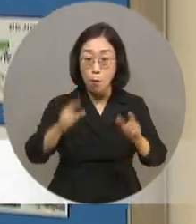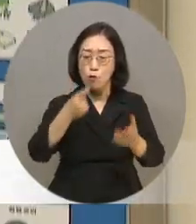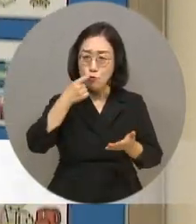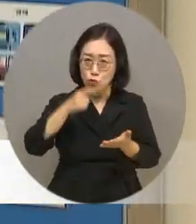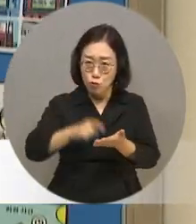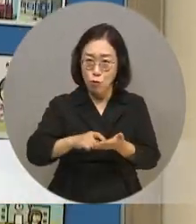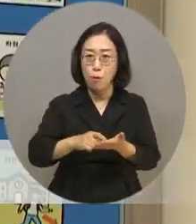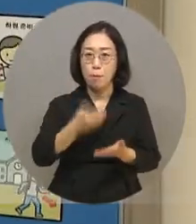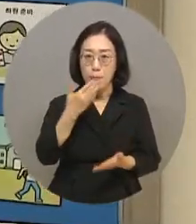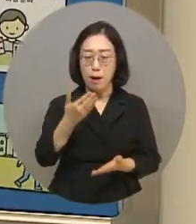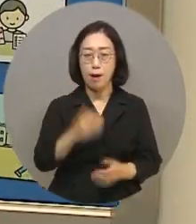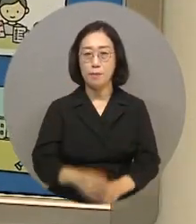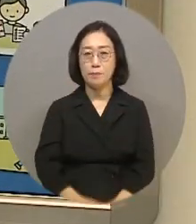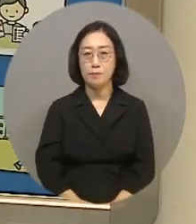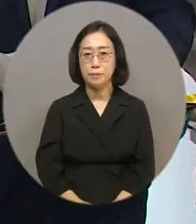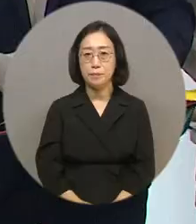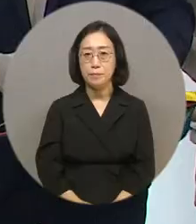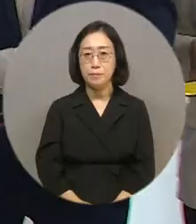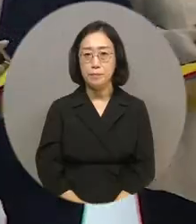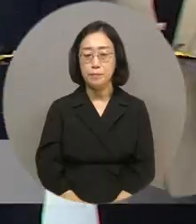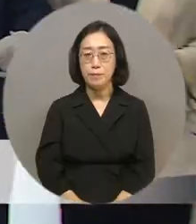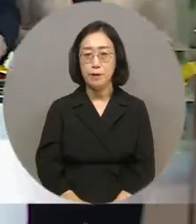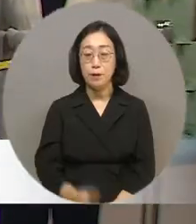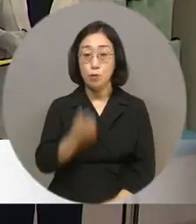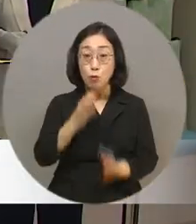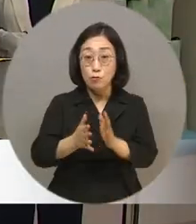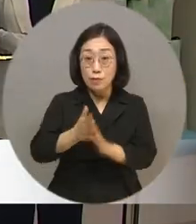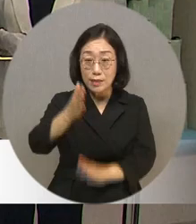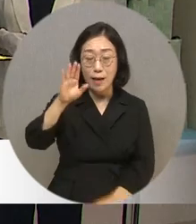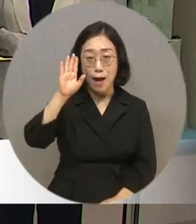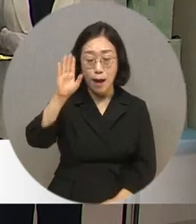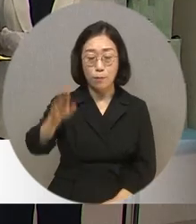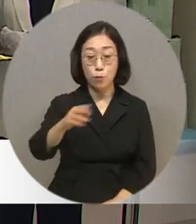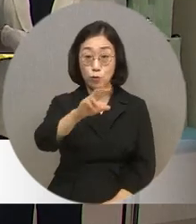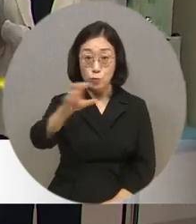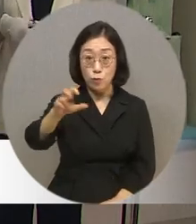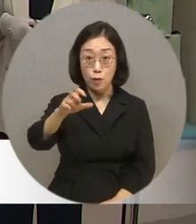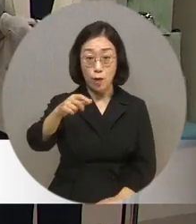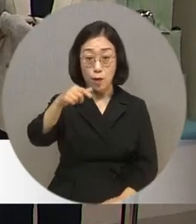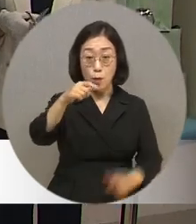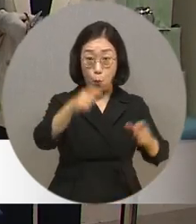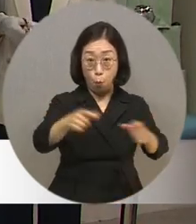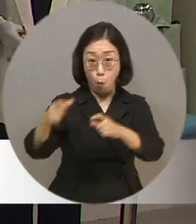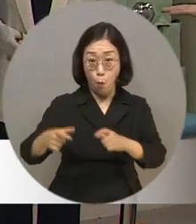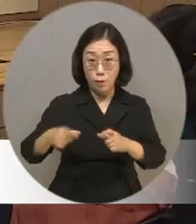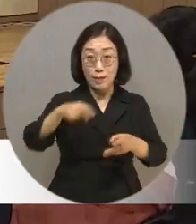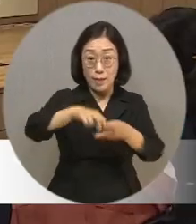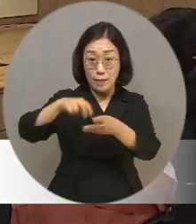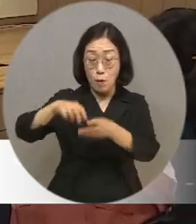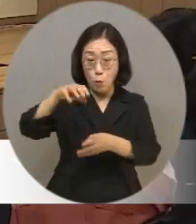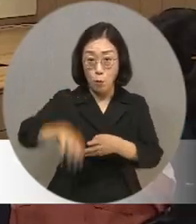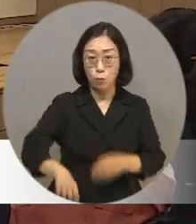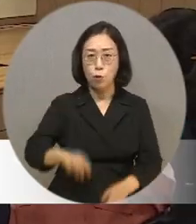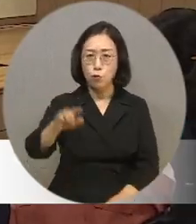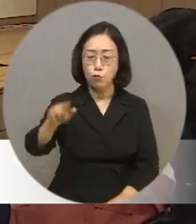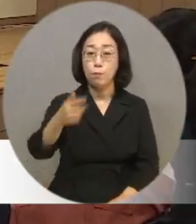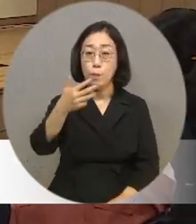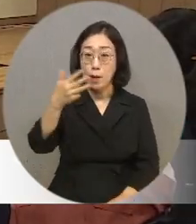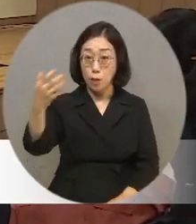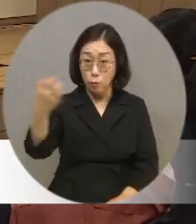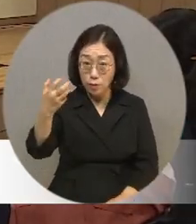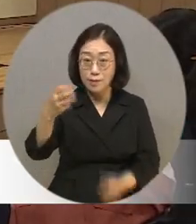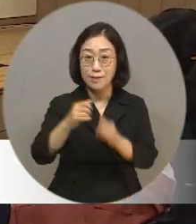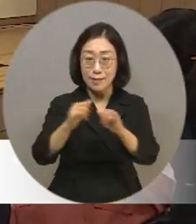이해를 돕습니다 신는 앞으로 서울신내 다섯개 센터에서 해마다 약 608 명의 발달